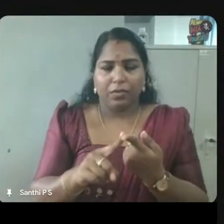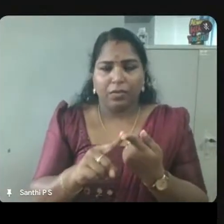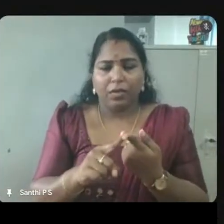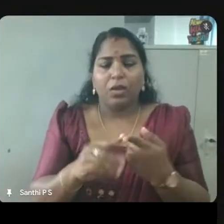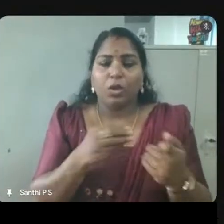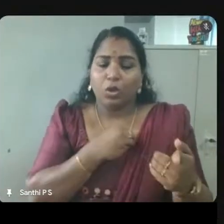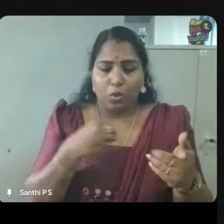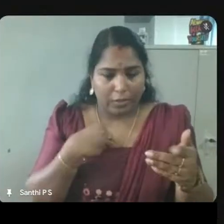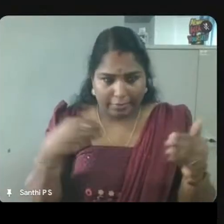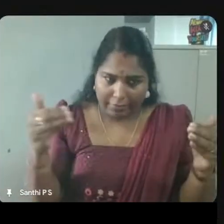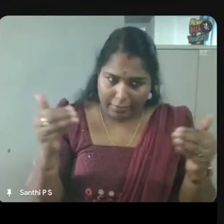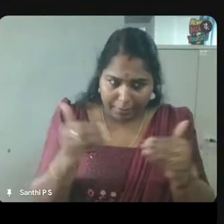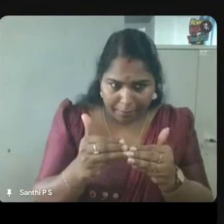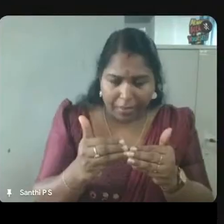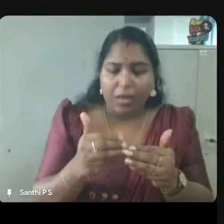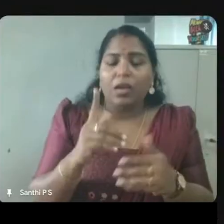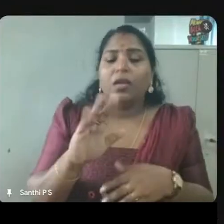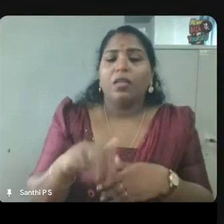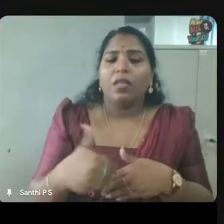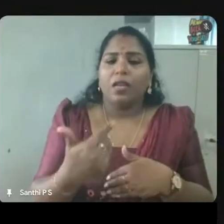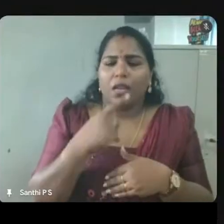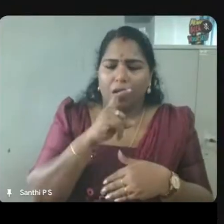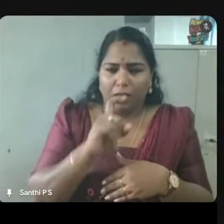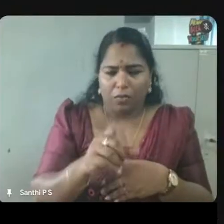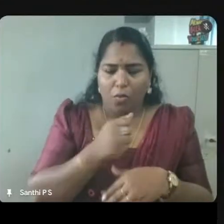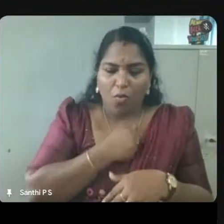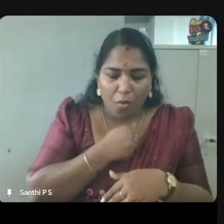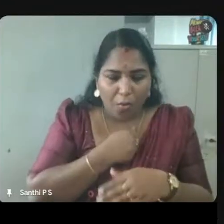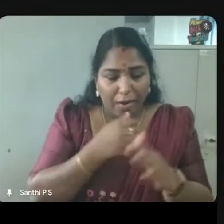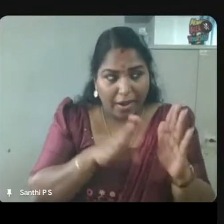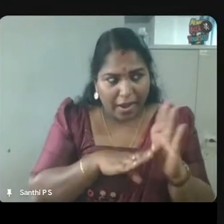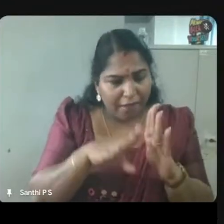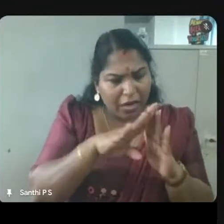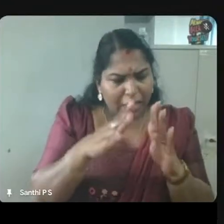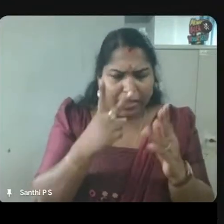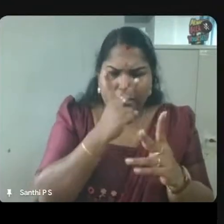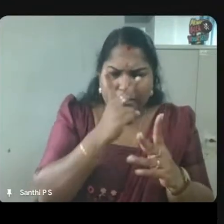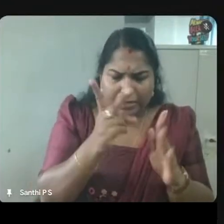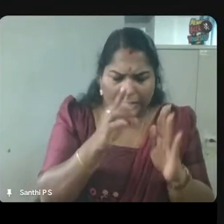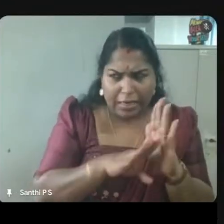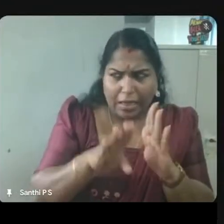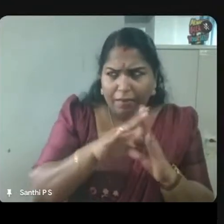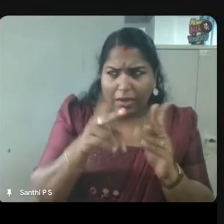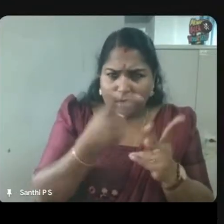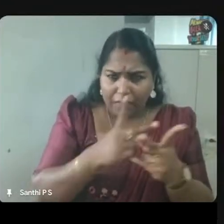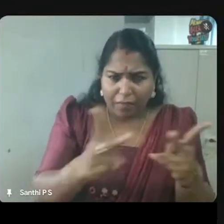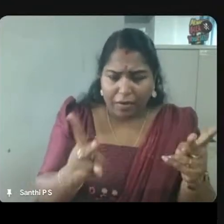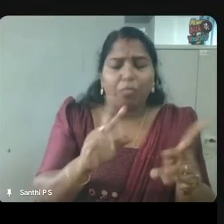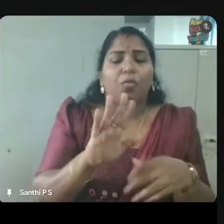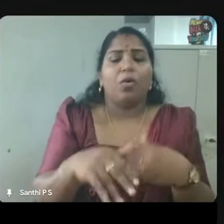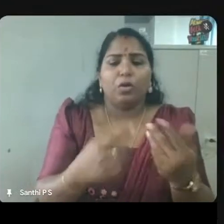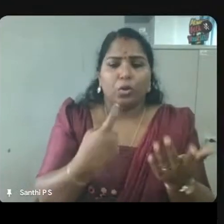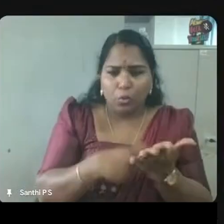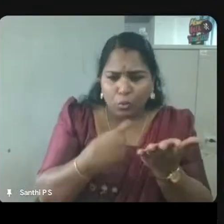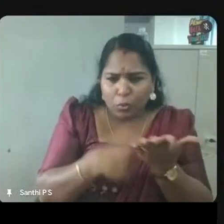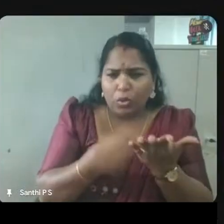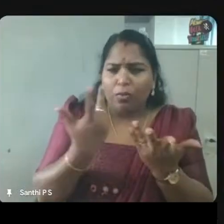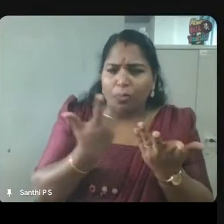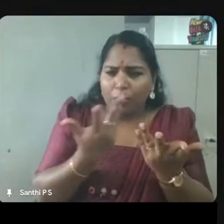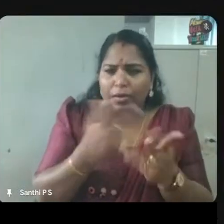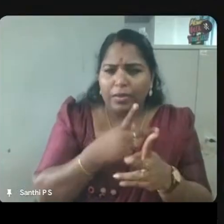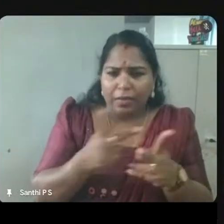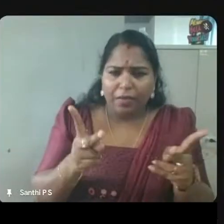എത്രയാണ്, ഇപ്പൊ ഞാൻ നേരത്തെ പറഞ്ഞല്ലോ നമുക്ക് അതിൻ്റെതായിട്ടുള്ള സ്പെസിഫിക് ക്രൈറ്റീരിയകളുണ്ട്. സോ ആ ക്രൈറ്റീരിയക്ക് അകത്താണോ നിങ്ങൾ വരുന്നത് എന്നുള്ള